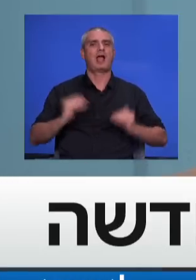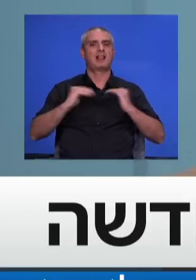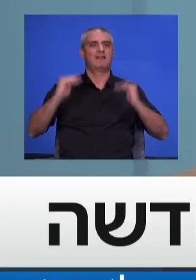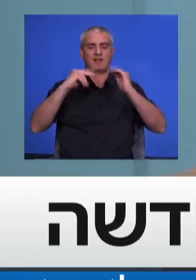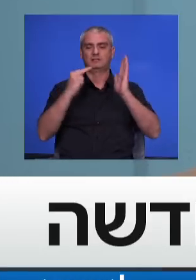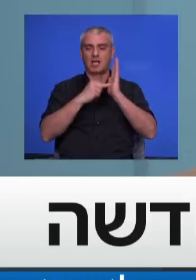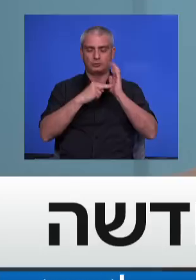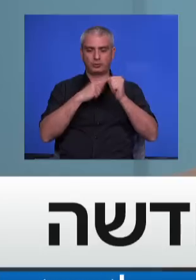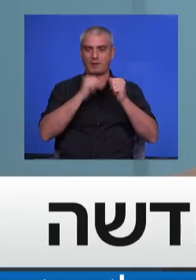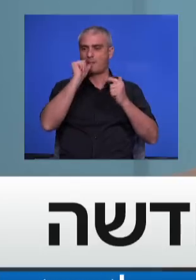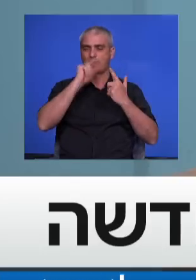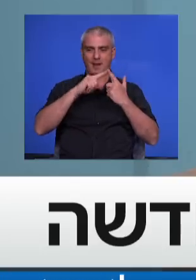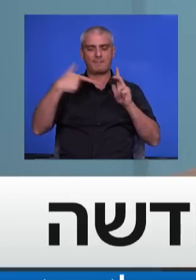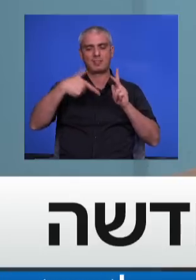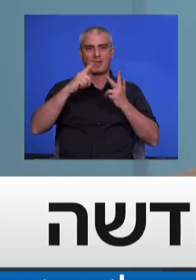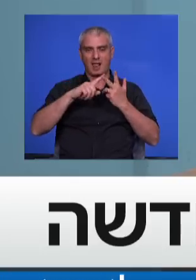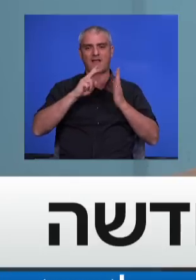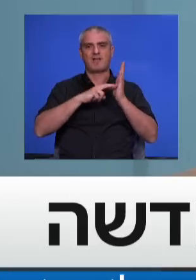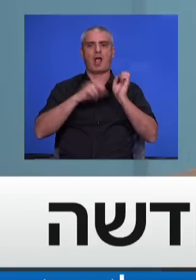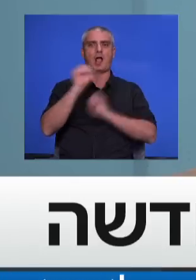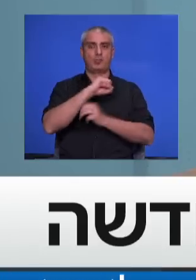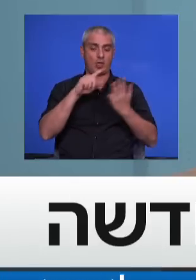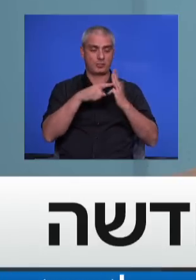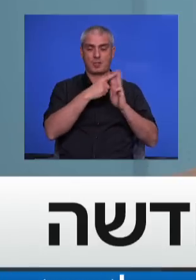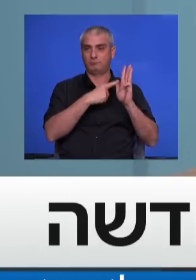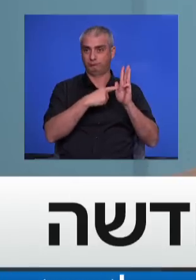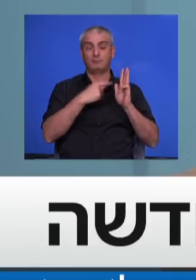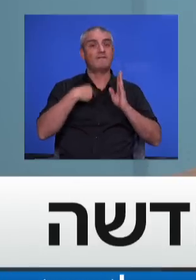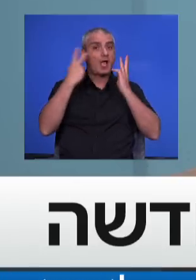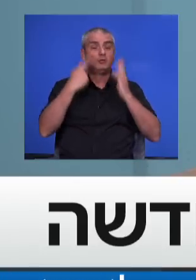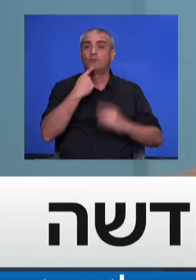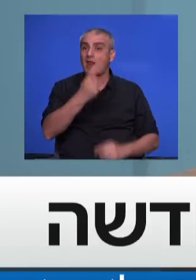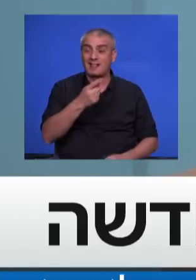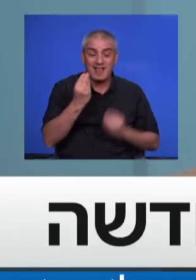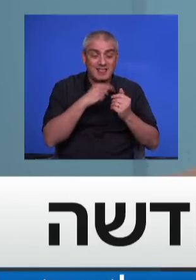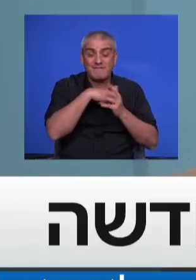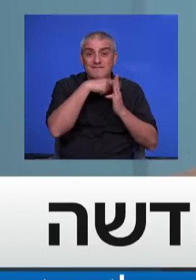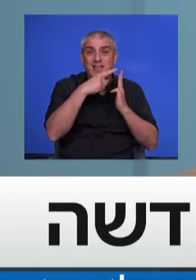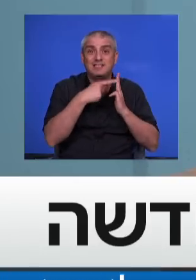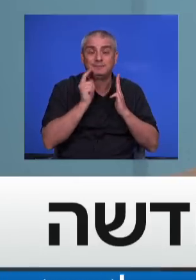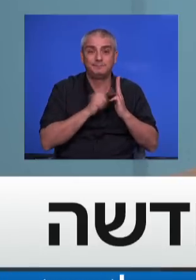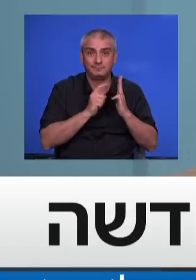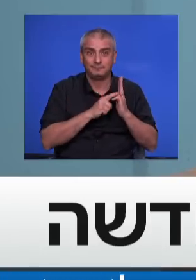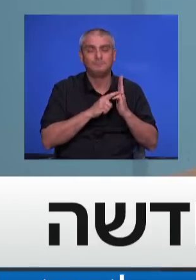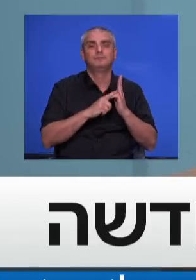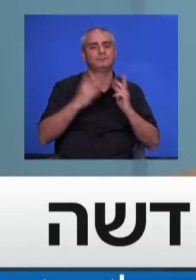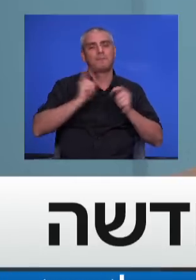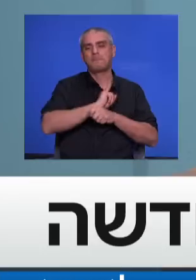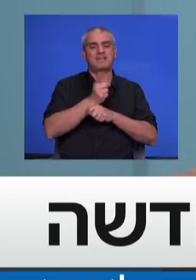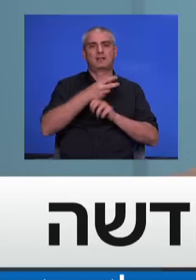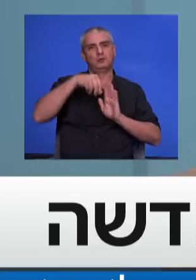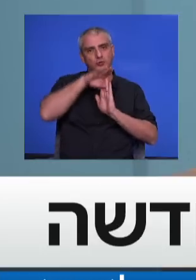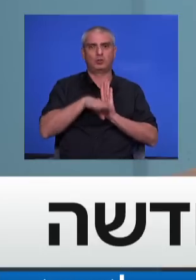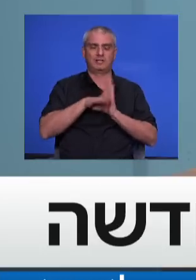החשמל, המים, הדלק והארנונה. ואני חשוב לי להדגיש שהצעדים הללו יוזילו מיד את